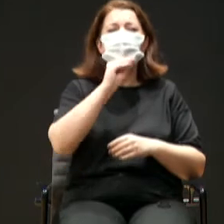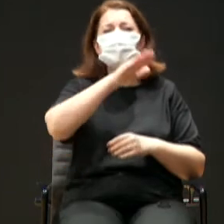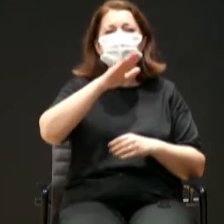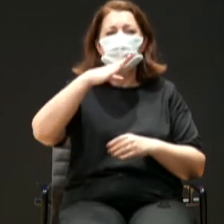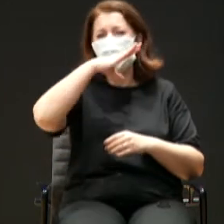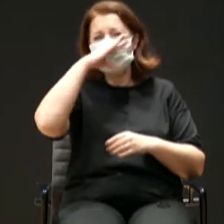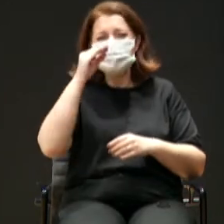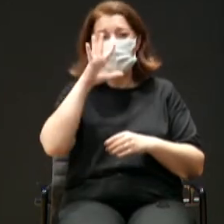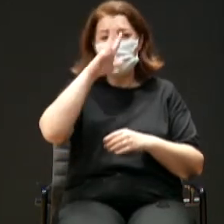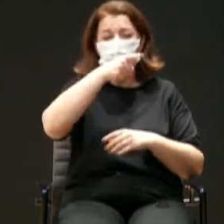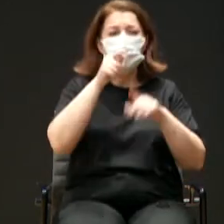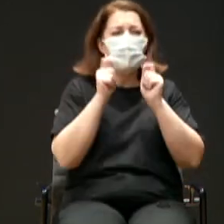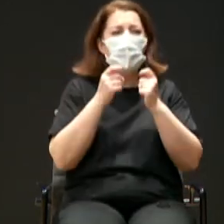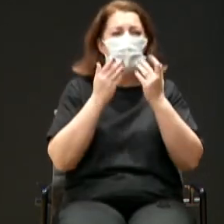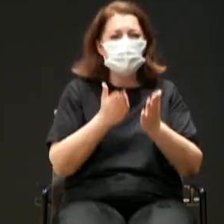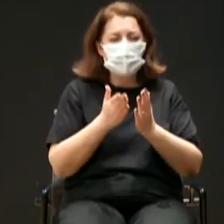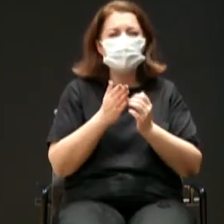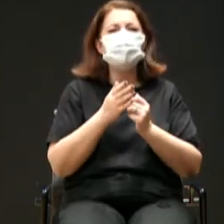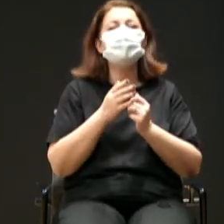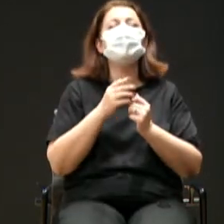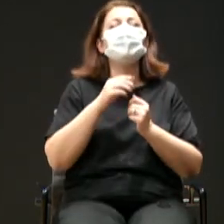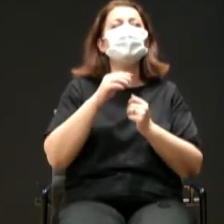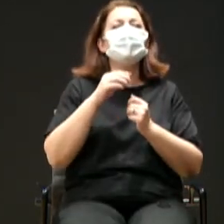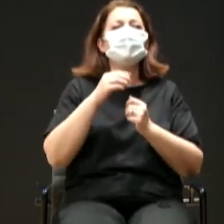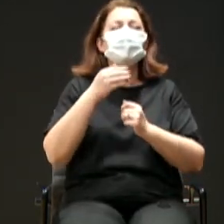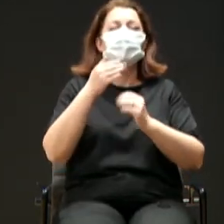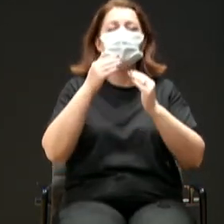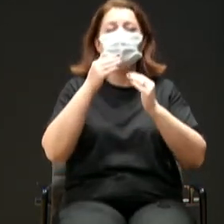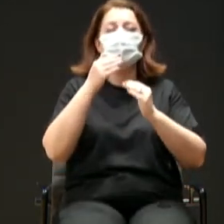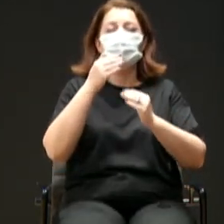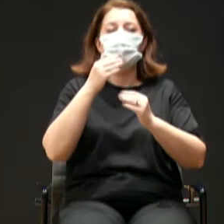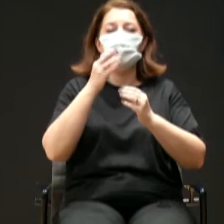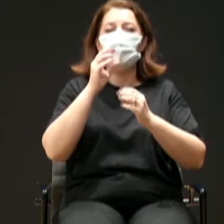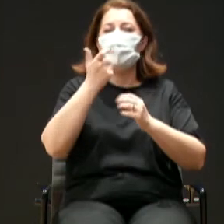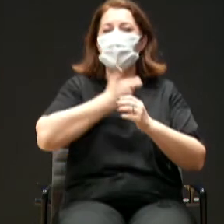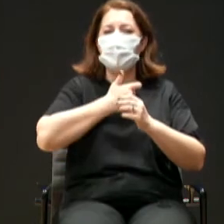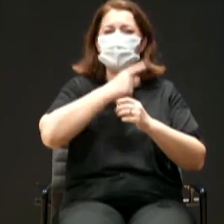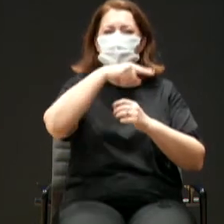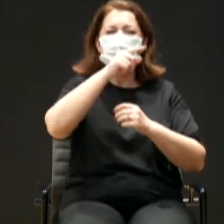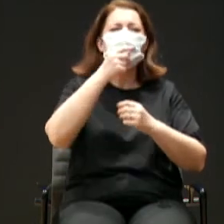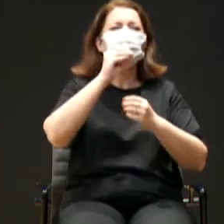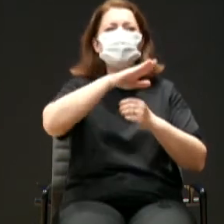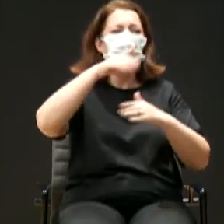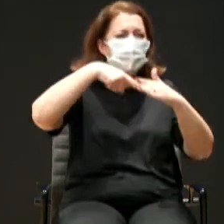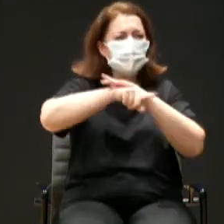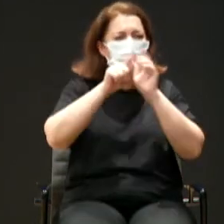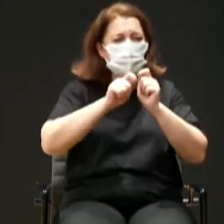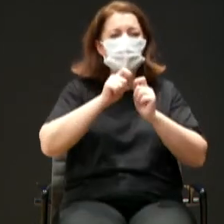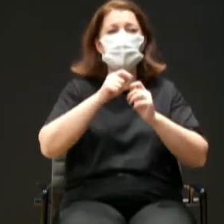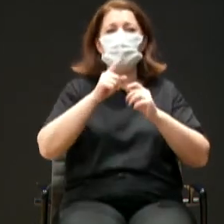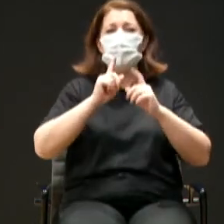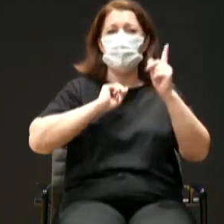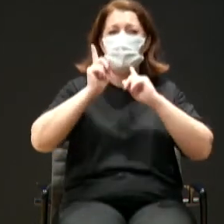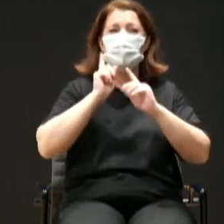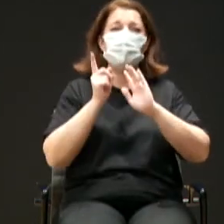uyuşturucu bağımlısı yapanlar, yurtlarda çocuklara tecavüz edenler, hukuku ayaklar altına alanlar, ülkenin